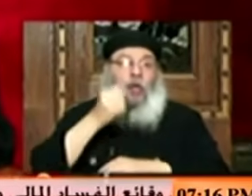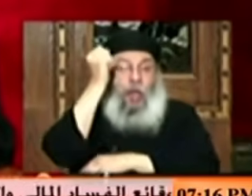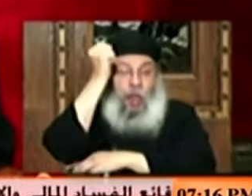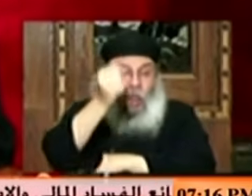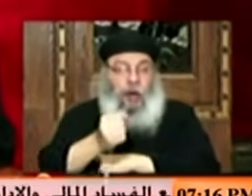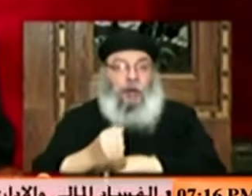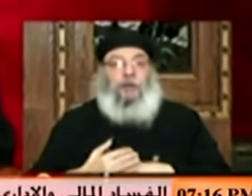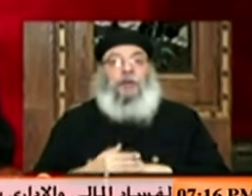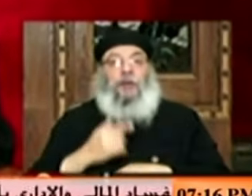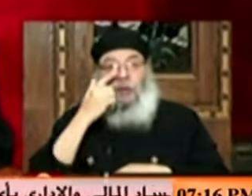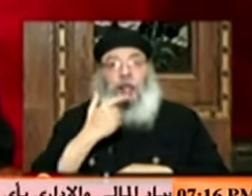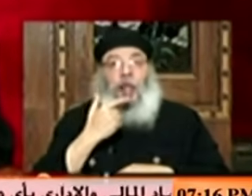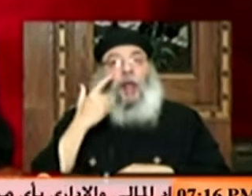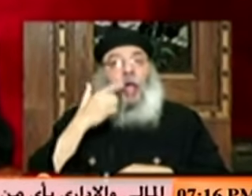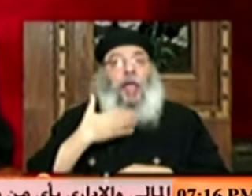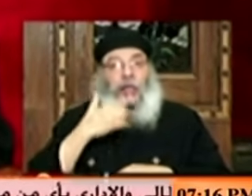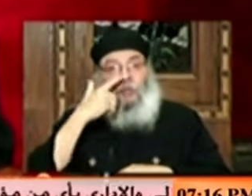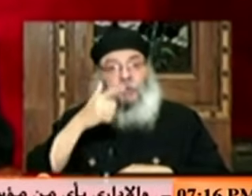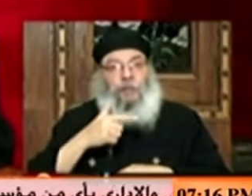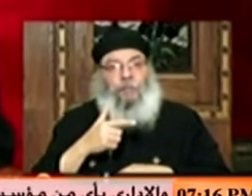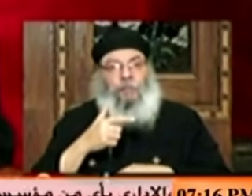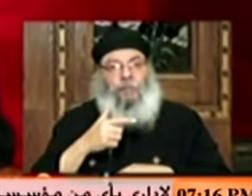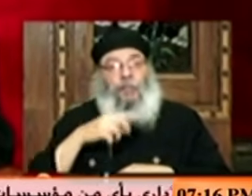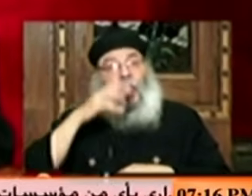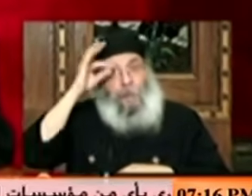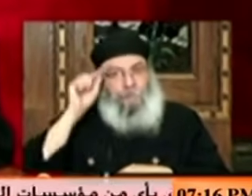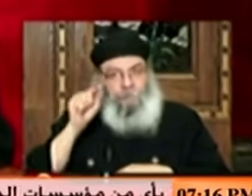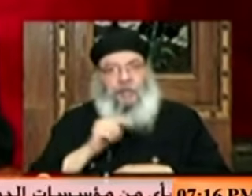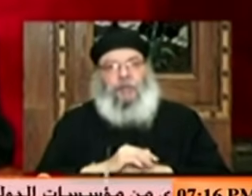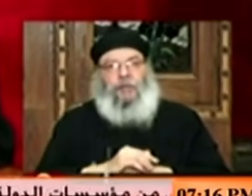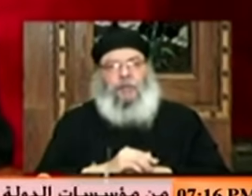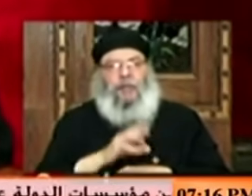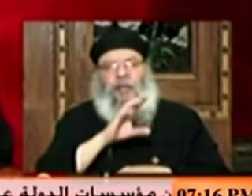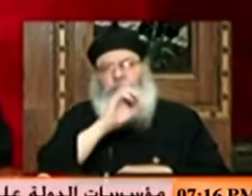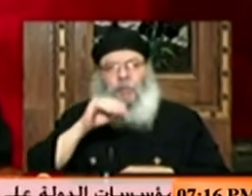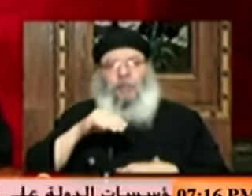رمز وكانهم كانوا في حاله